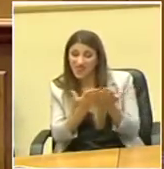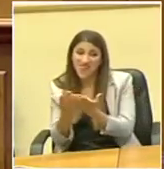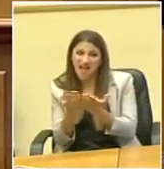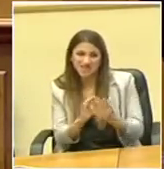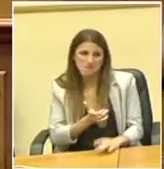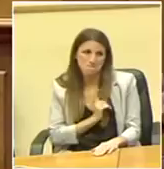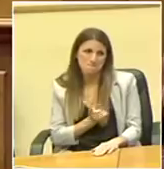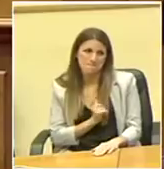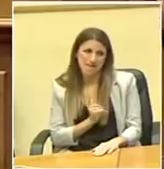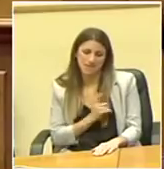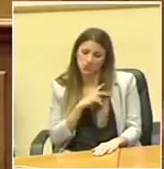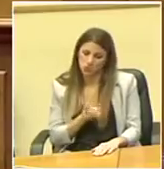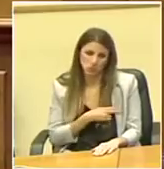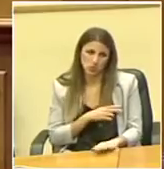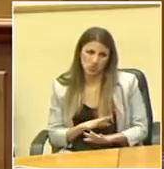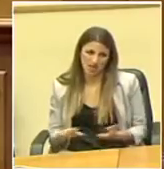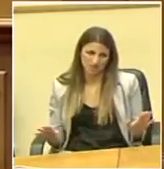περιμένει και να δει τι γίνεται πραγματικά.